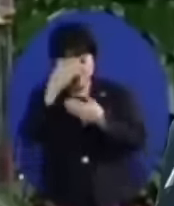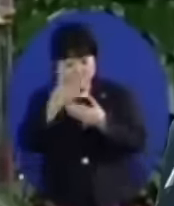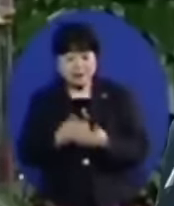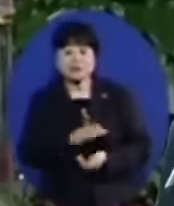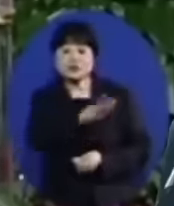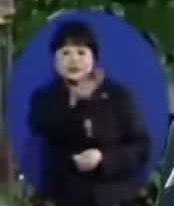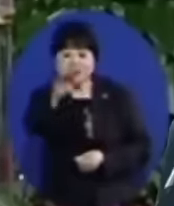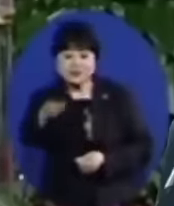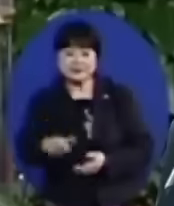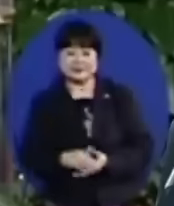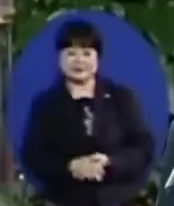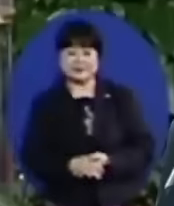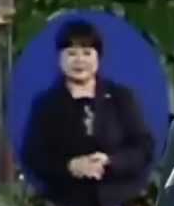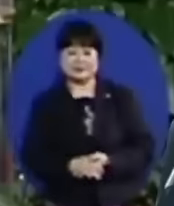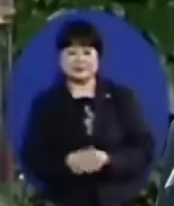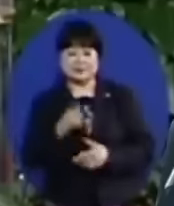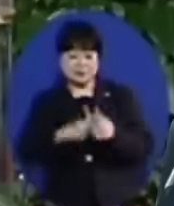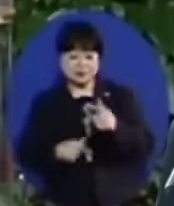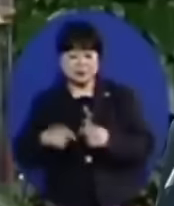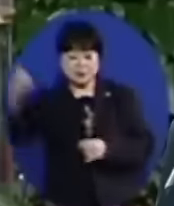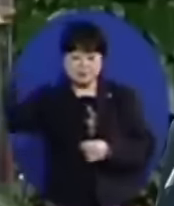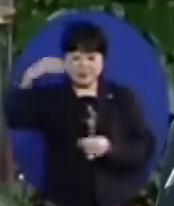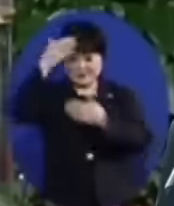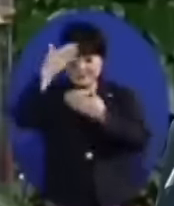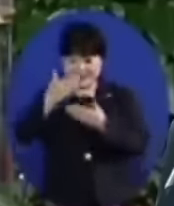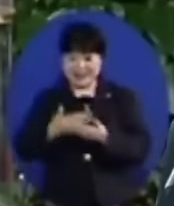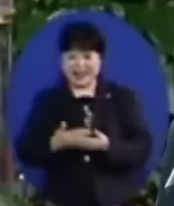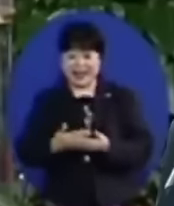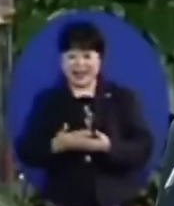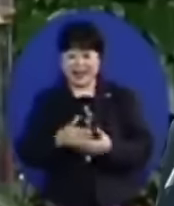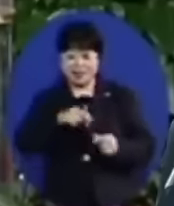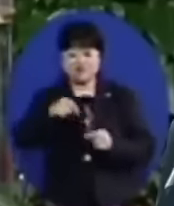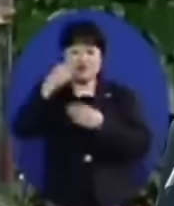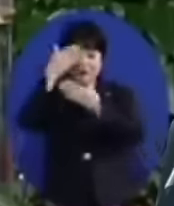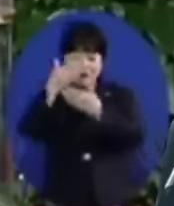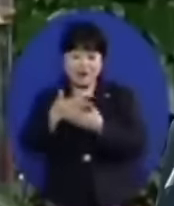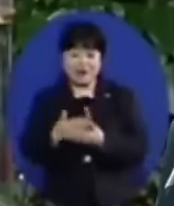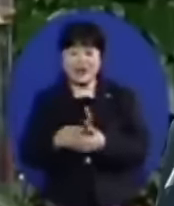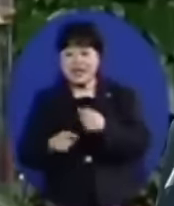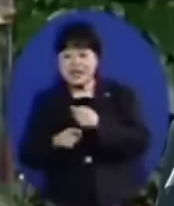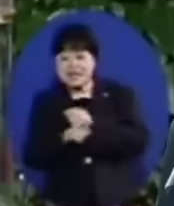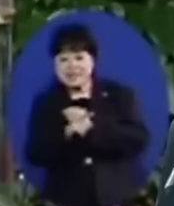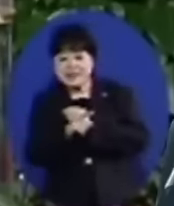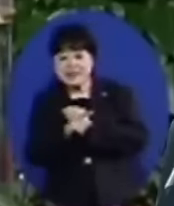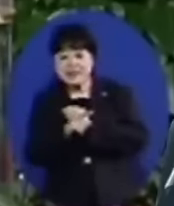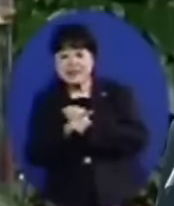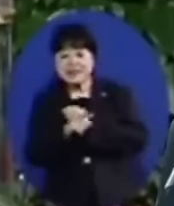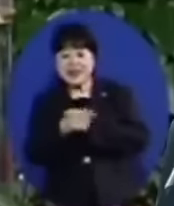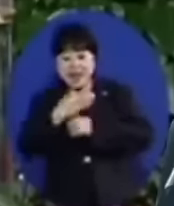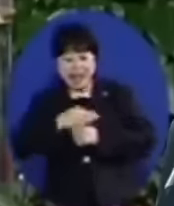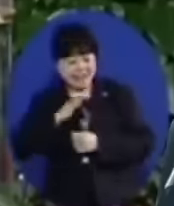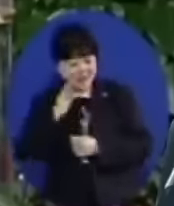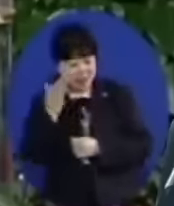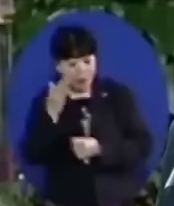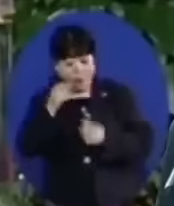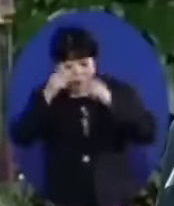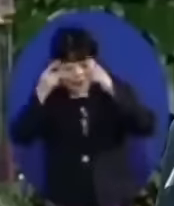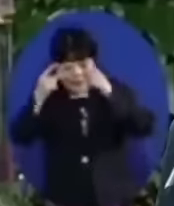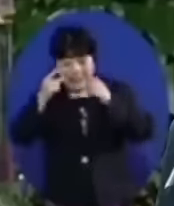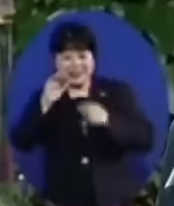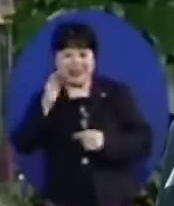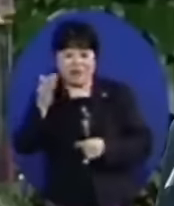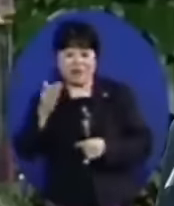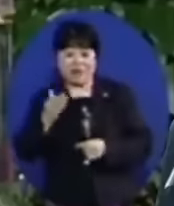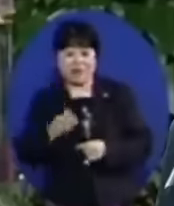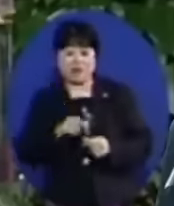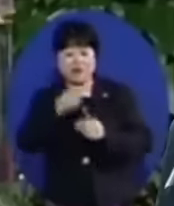우리들은 점점 빛을 받아서 그 구원의 의미를 알게 되고 그 구원이